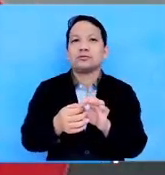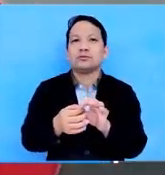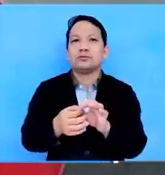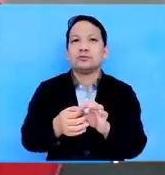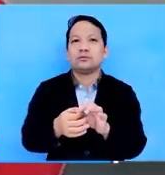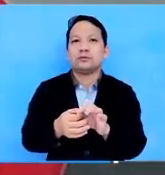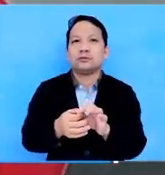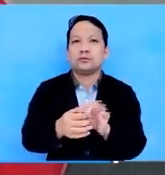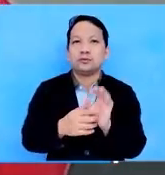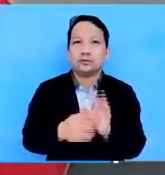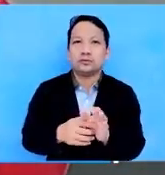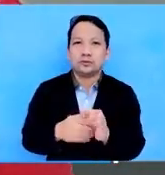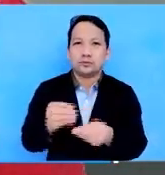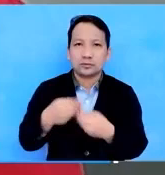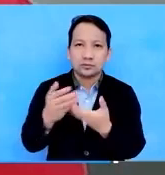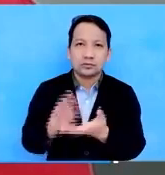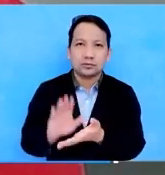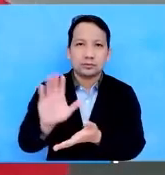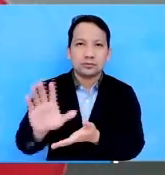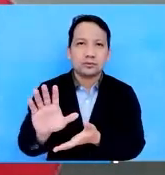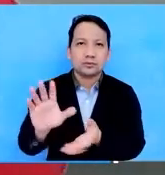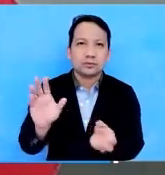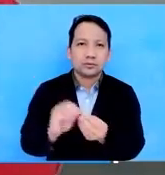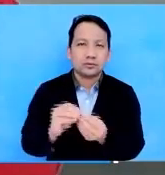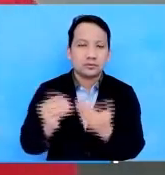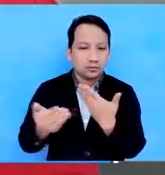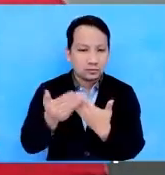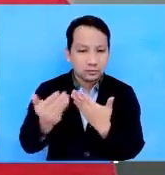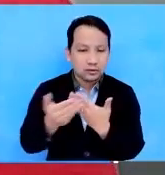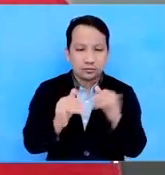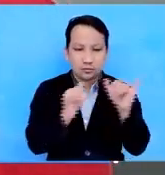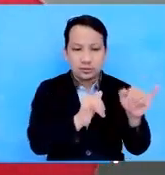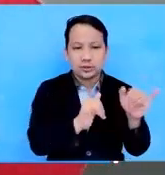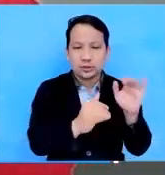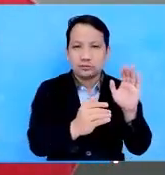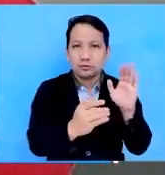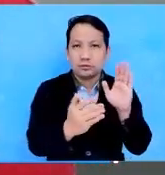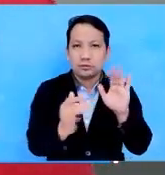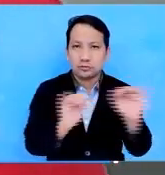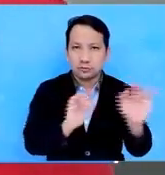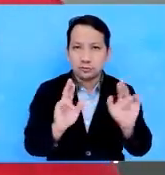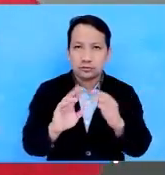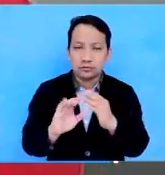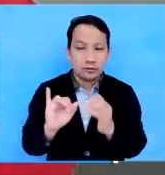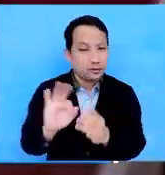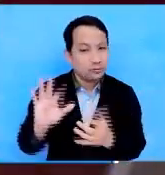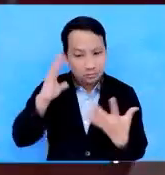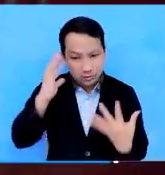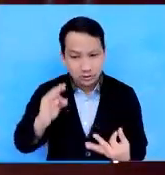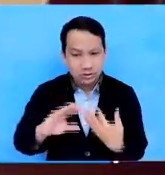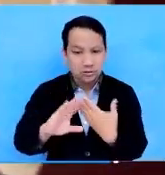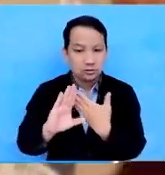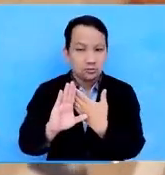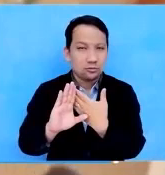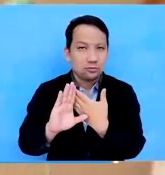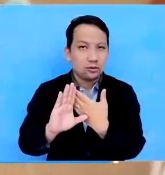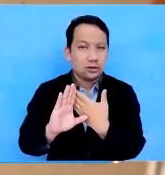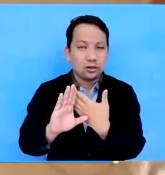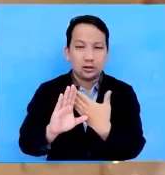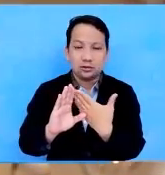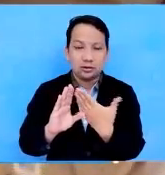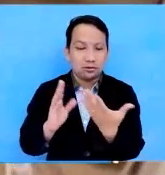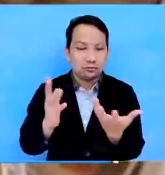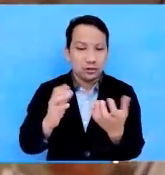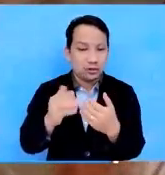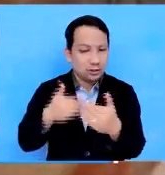to provide them with a temporary shelter until they are ready to move back. They're back on their feet. Sa